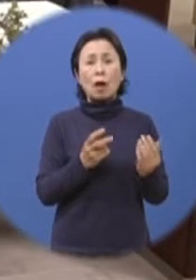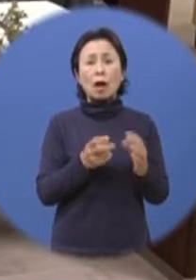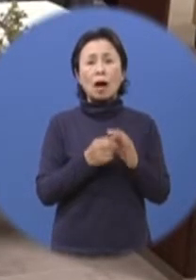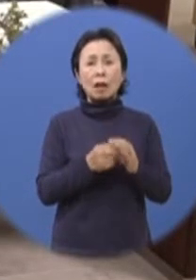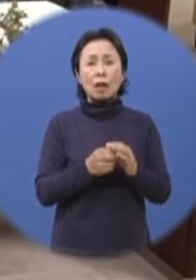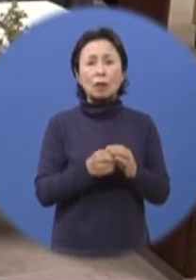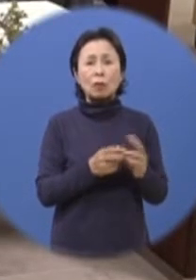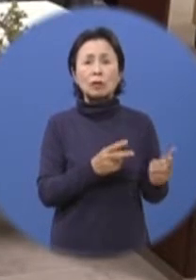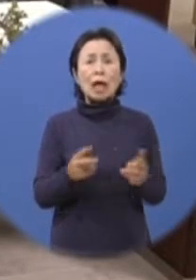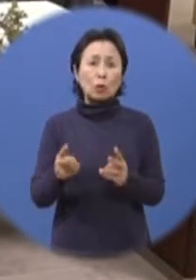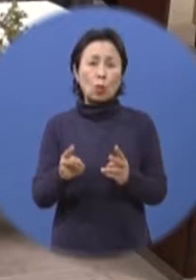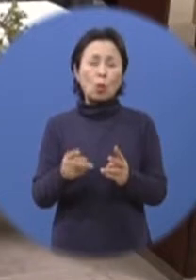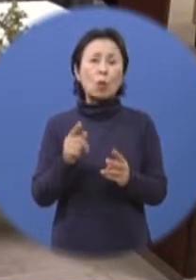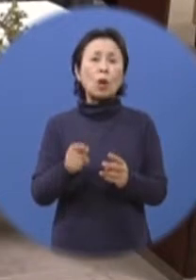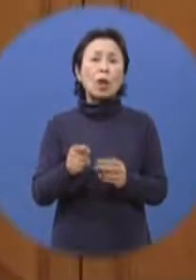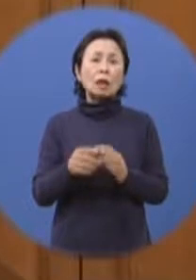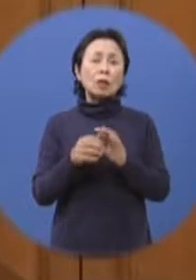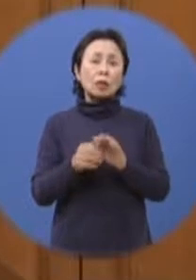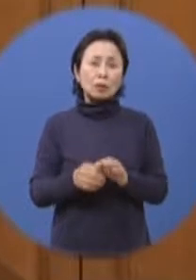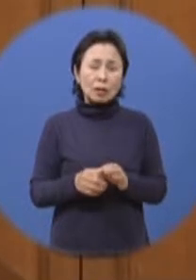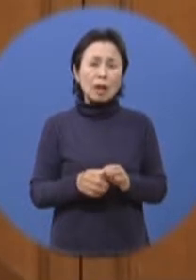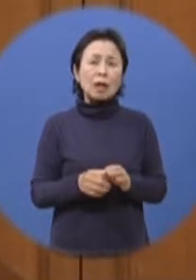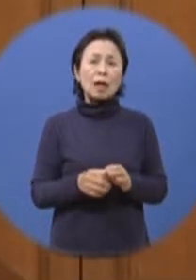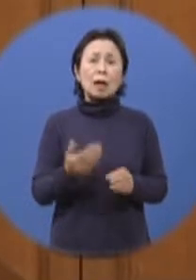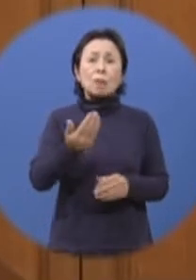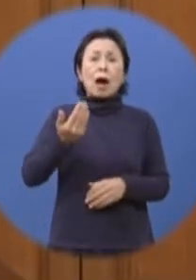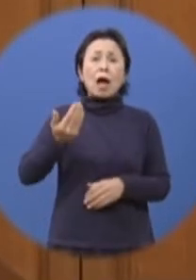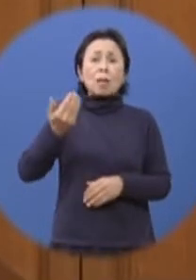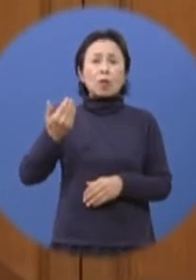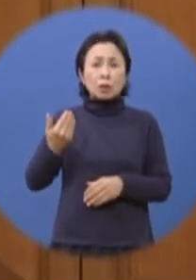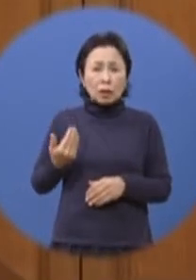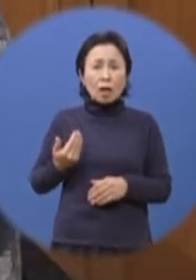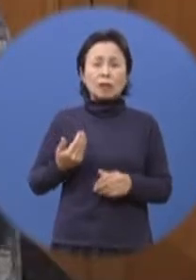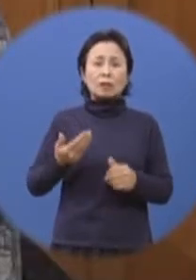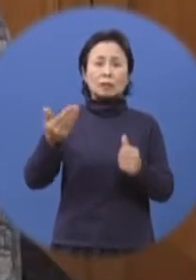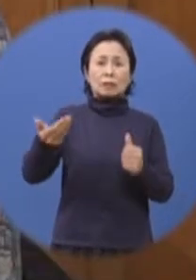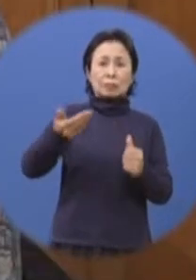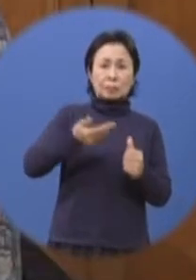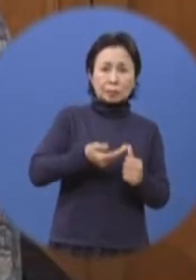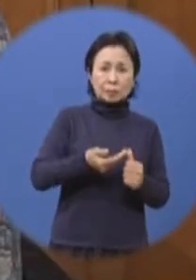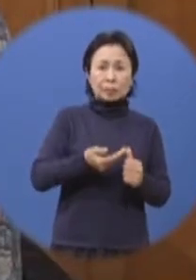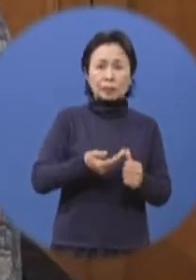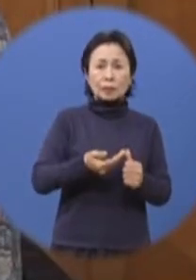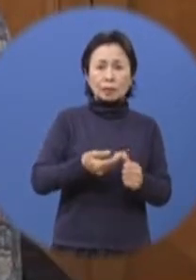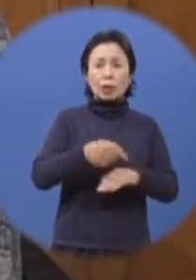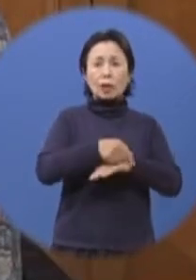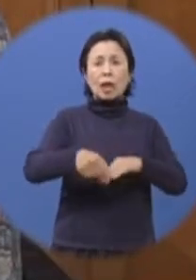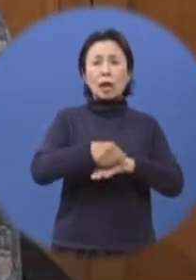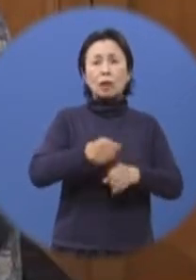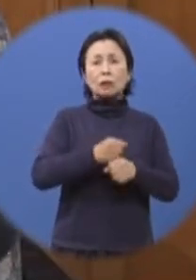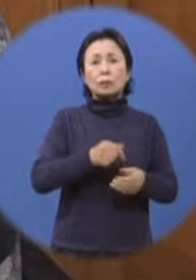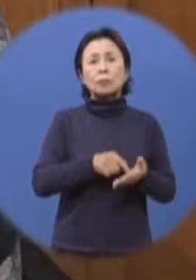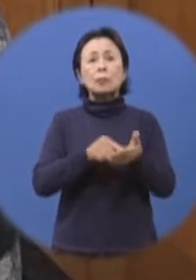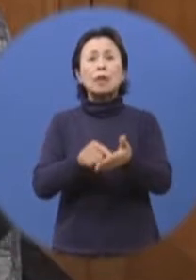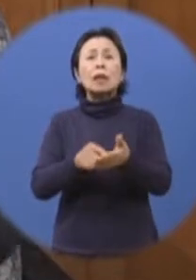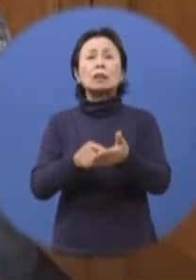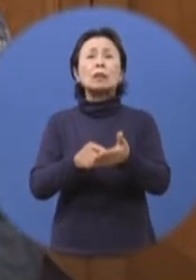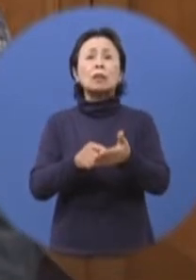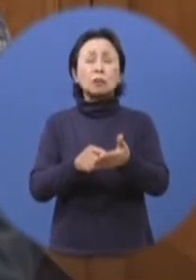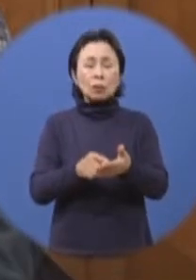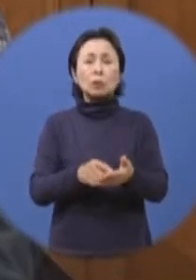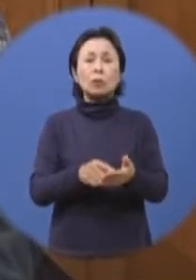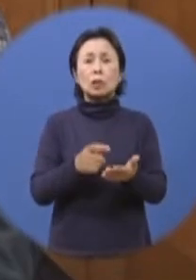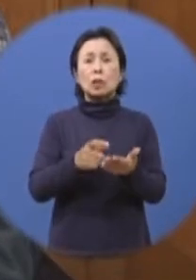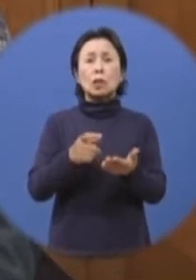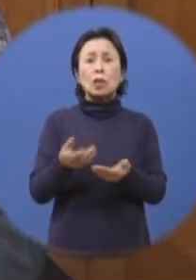立てておけばそしたら承継した時あの他人だと贈与税になりません雑用では一切